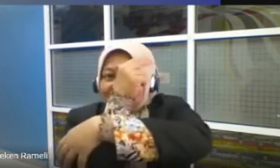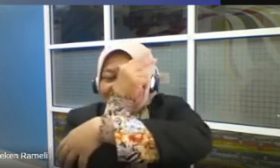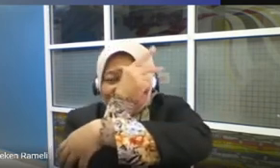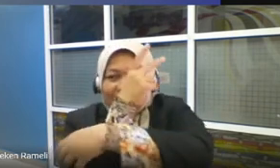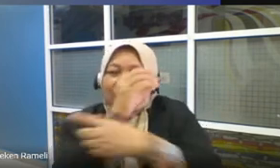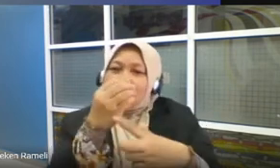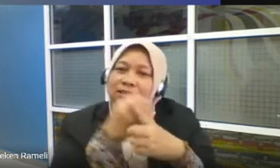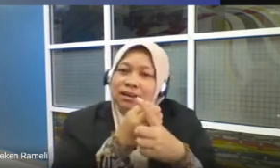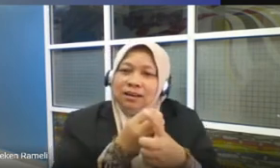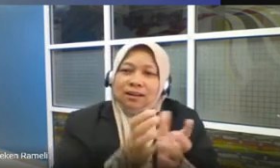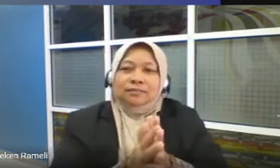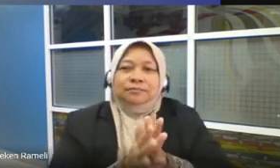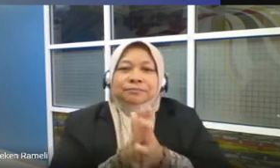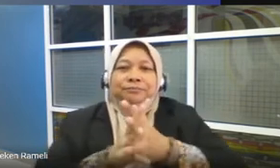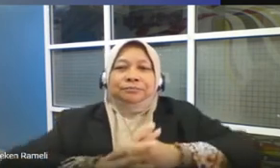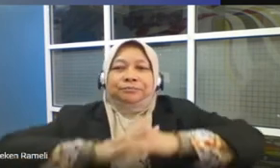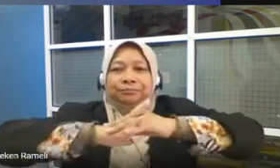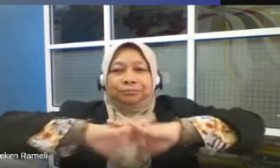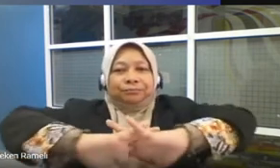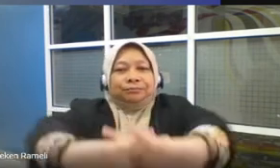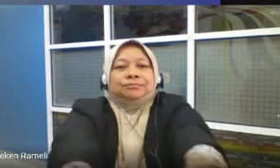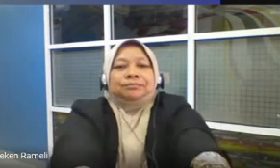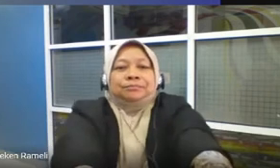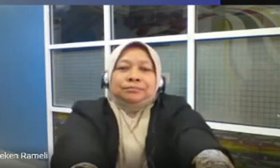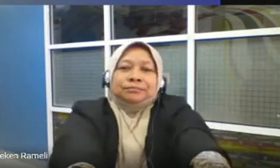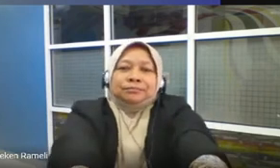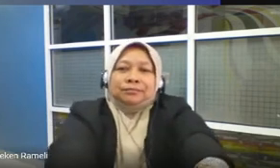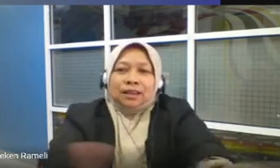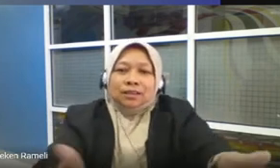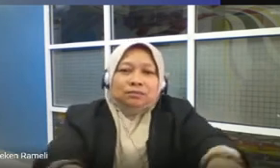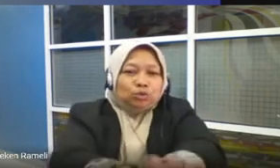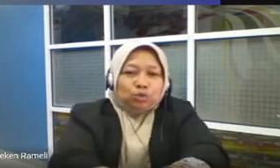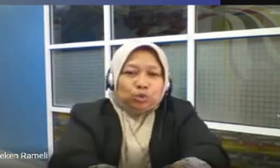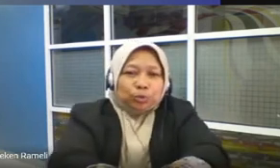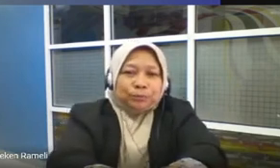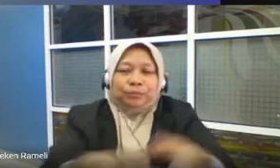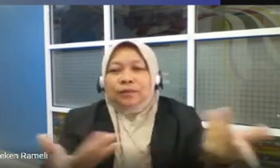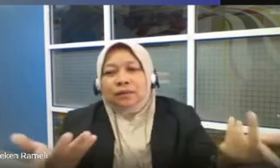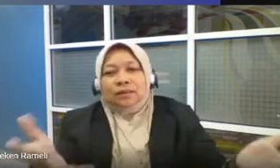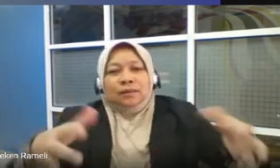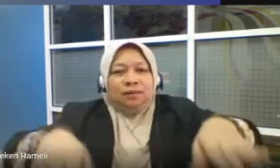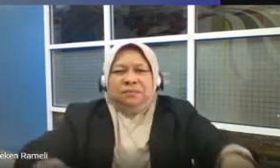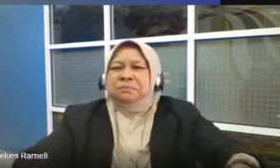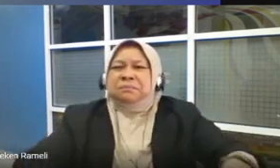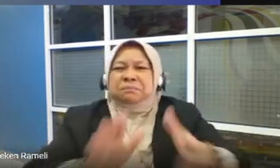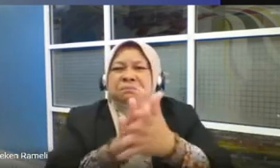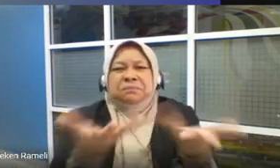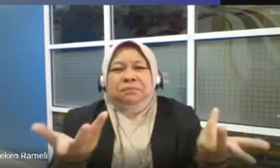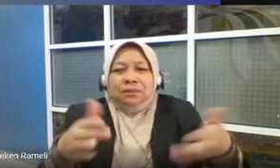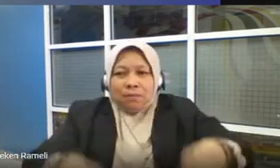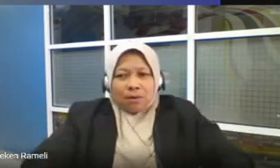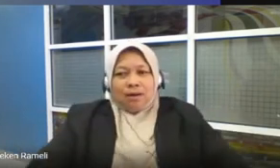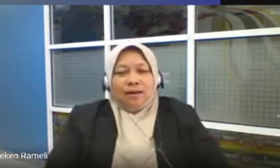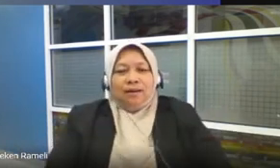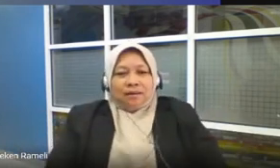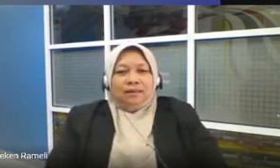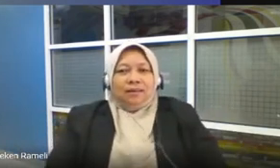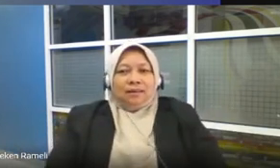Ataupun tangan saya ni saya letak dekat depan. Saya letak kat depan. Saya menutup macam menutup apa ni bahagian bawah saya macam